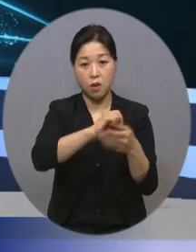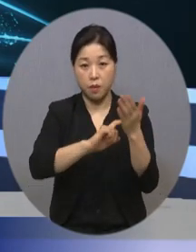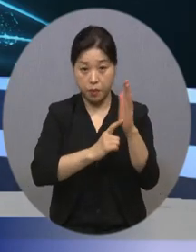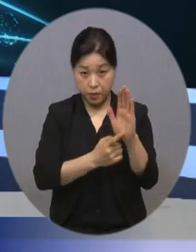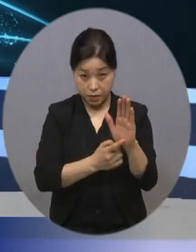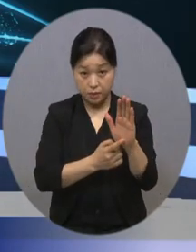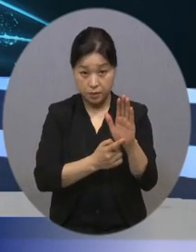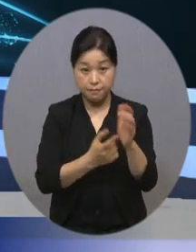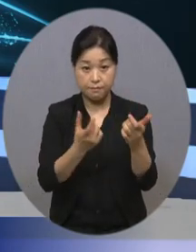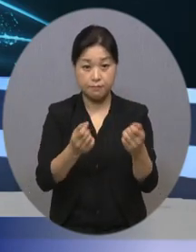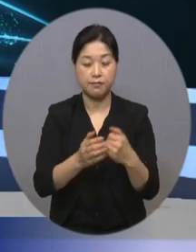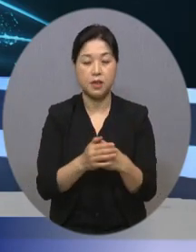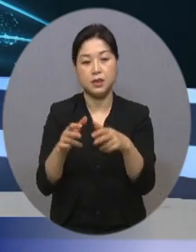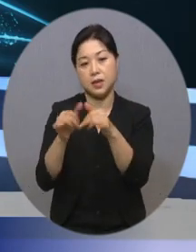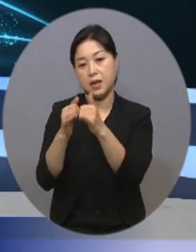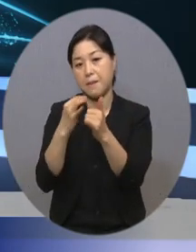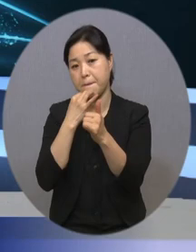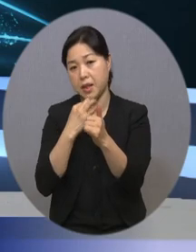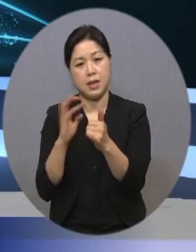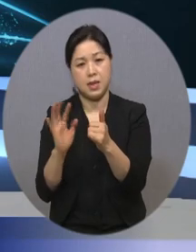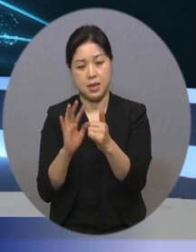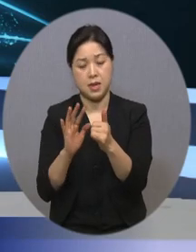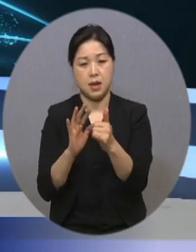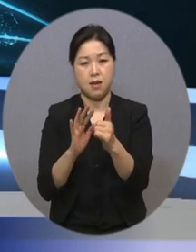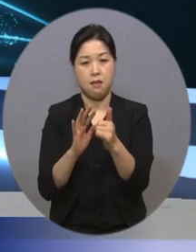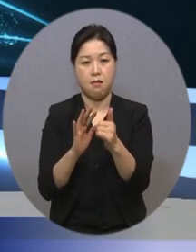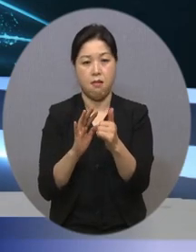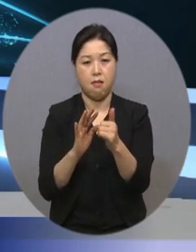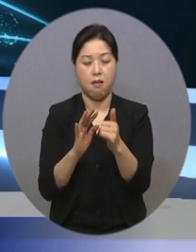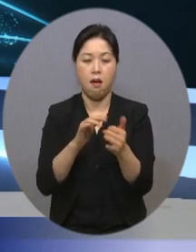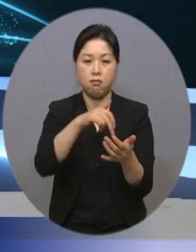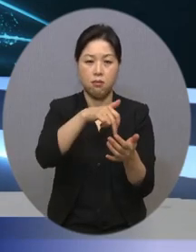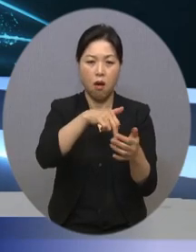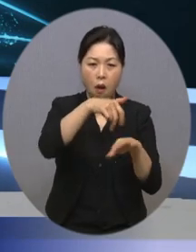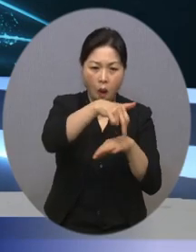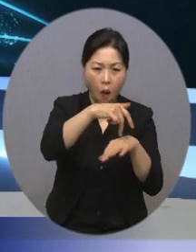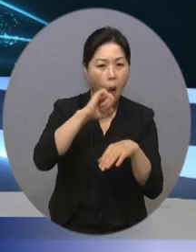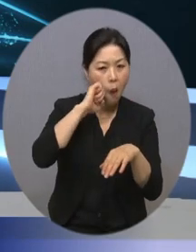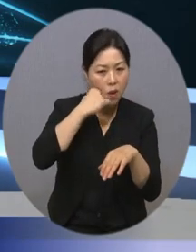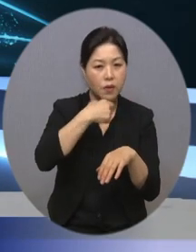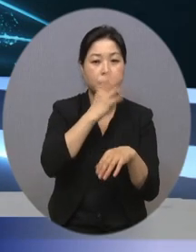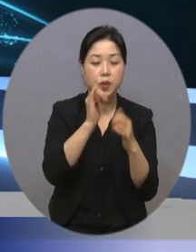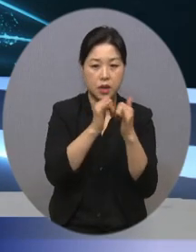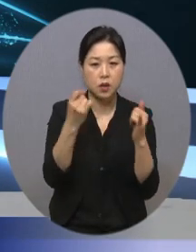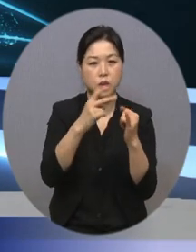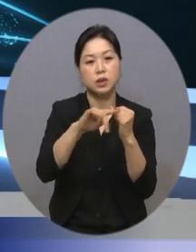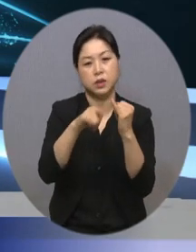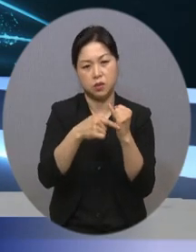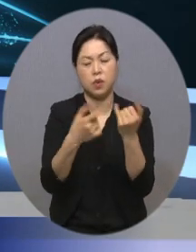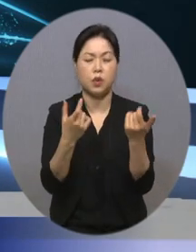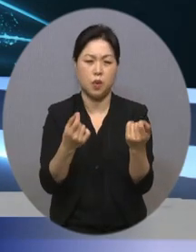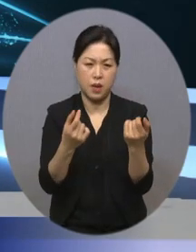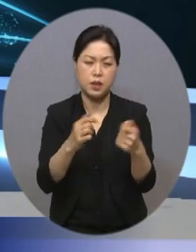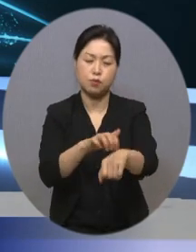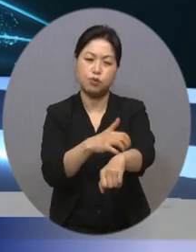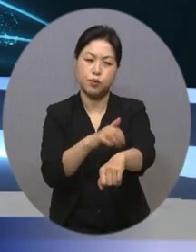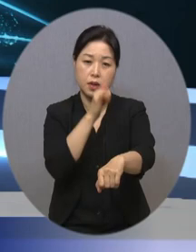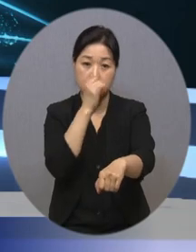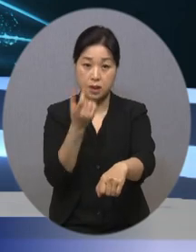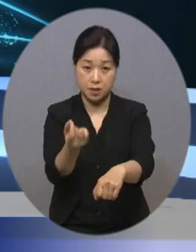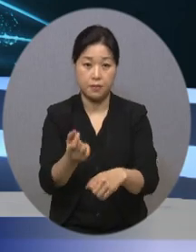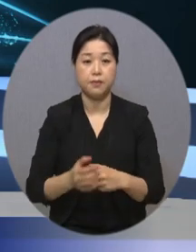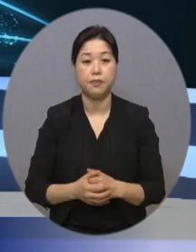전해드렸는데요. 이는 장애인뿐만 아니라 다리가 불편한 고령자나 임산부 등도 동일한 불편을 겪을 수밖에